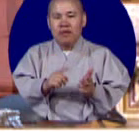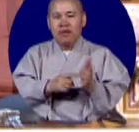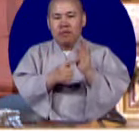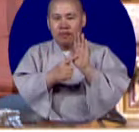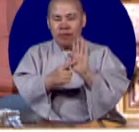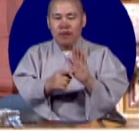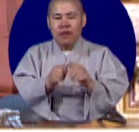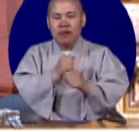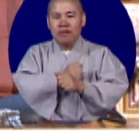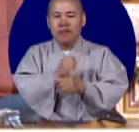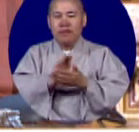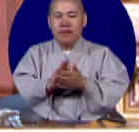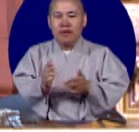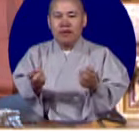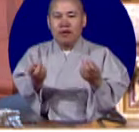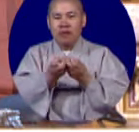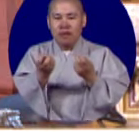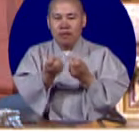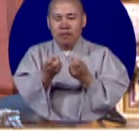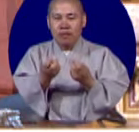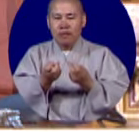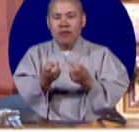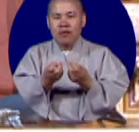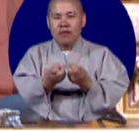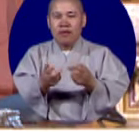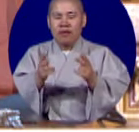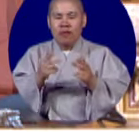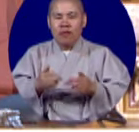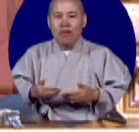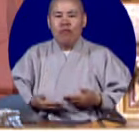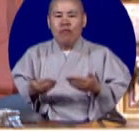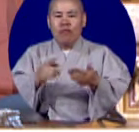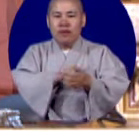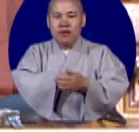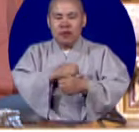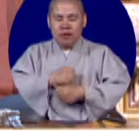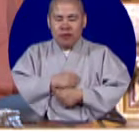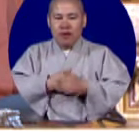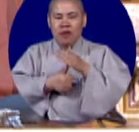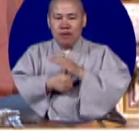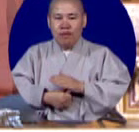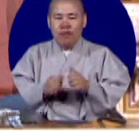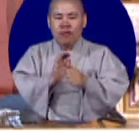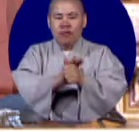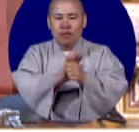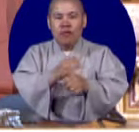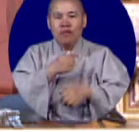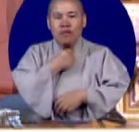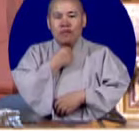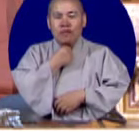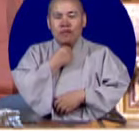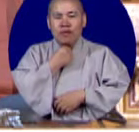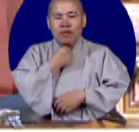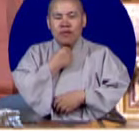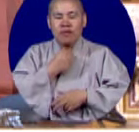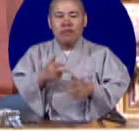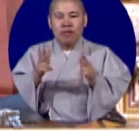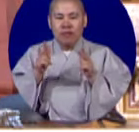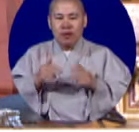그러니까 이제 방편바라밀은 보시지게 인욕을 돕고 또 원바라밀은 정진을